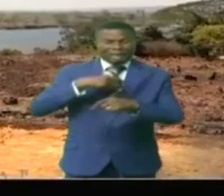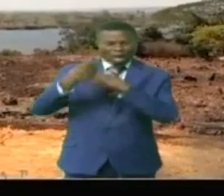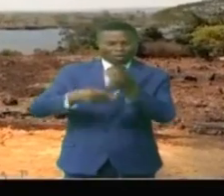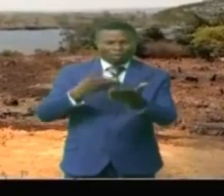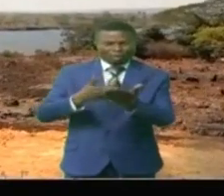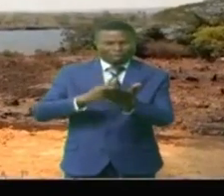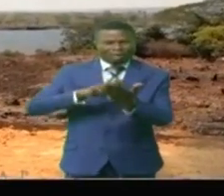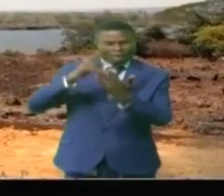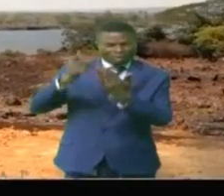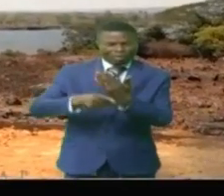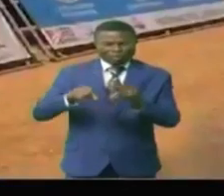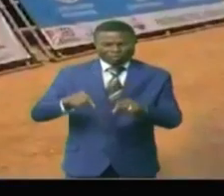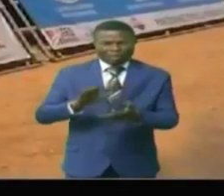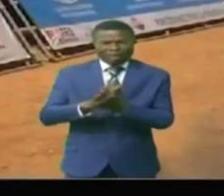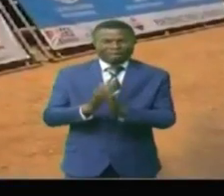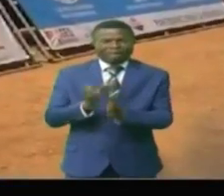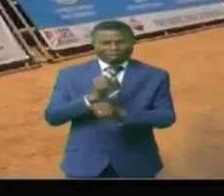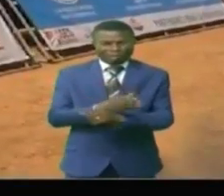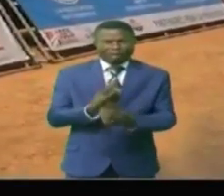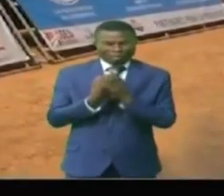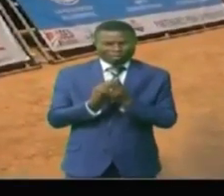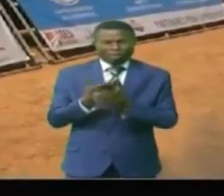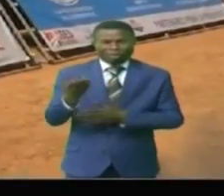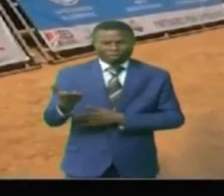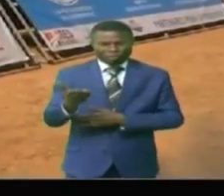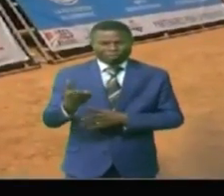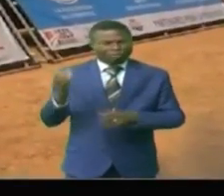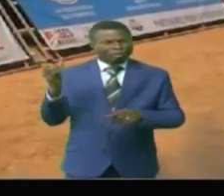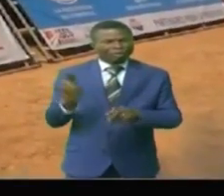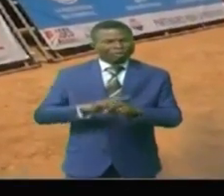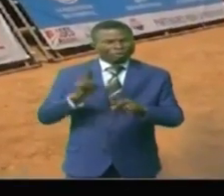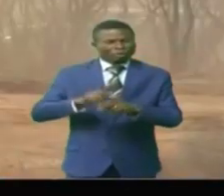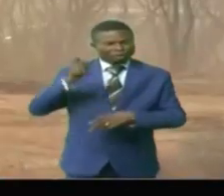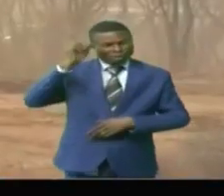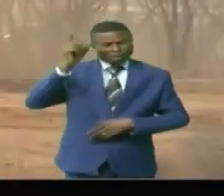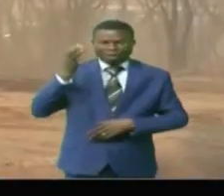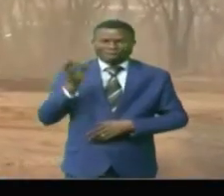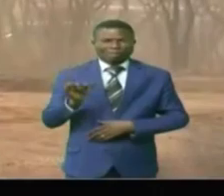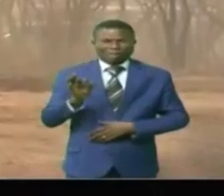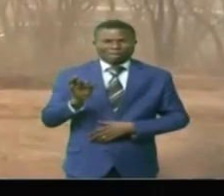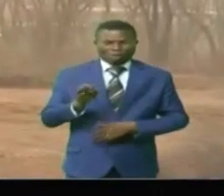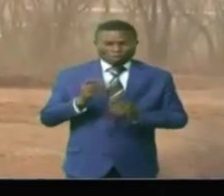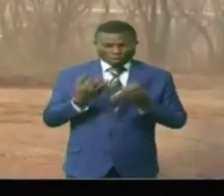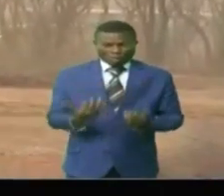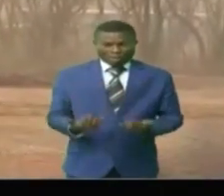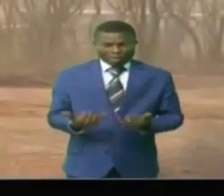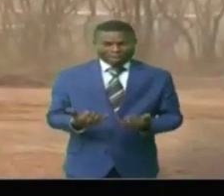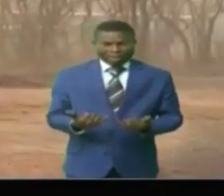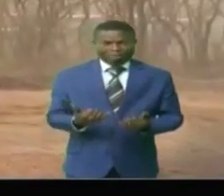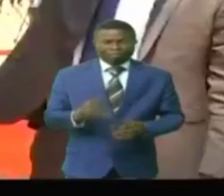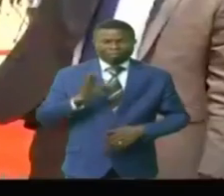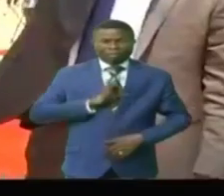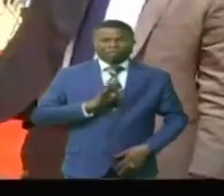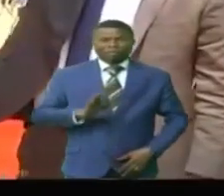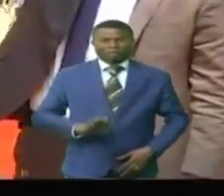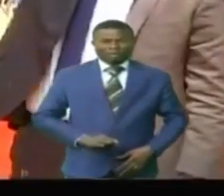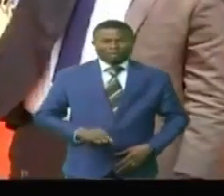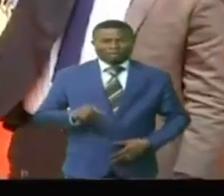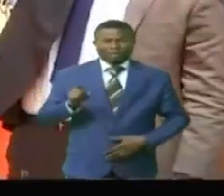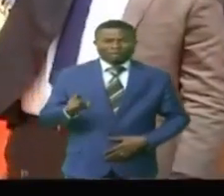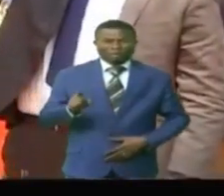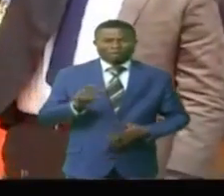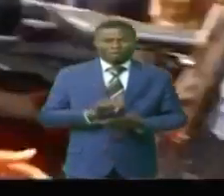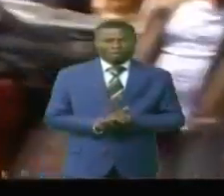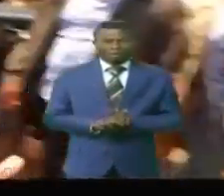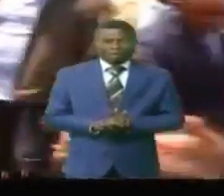grands du partenariat public-privé jamais mis en œuvre dans la région de la SADC, Communauté de Développement de l'Afrique australe, Félix-Antoine Tshisekedi Tshilombo